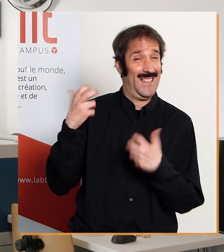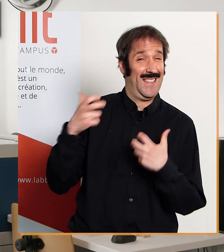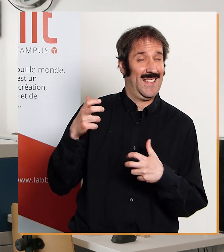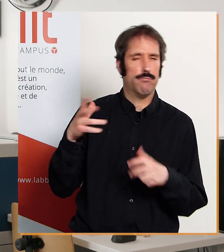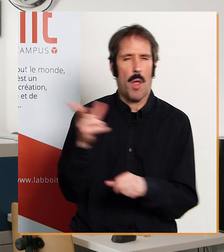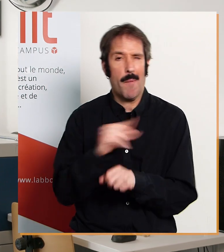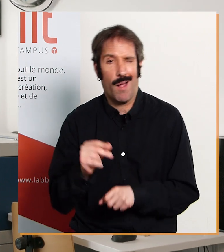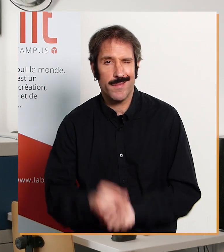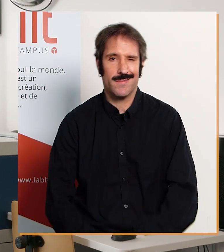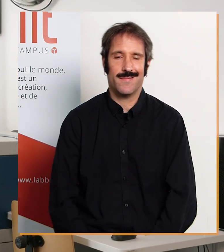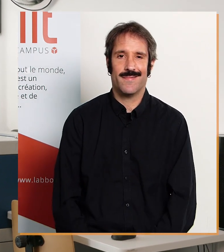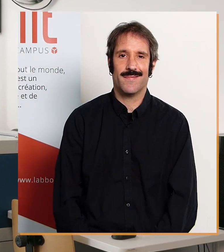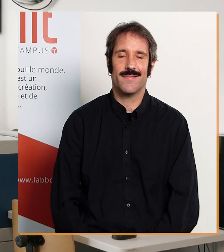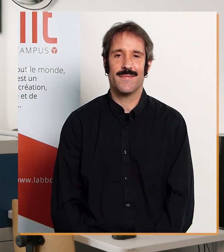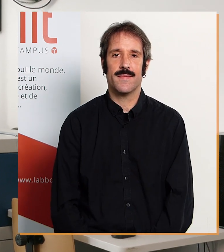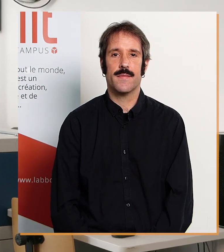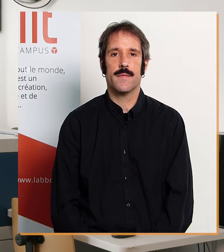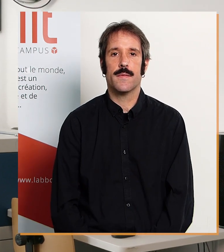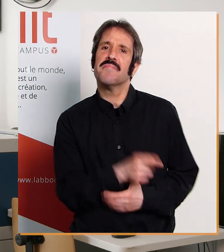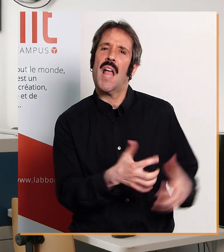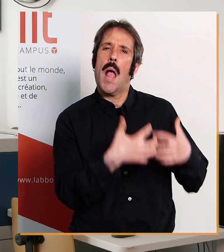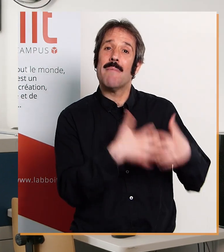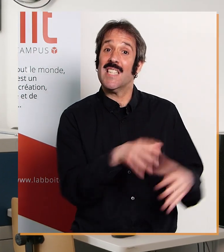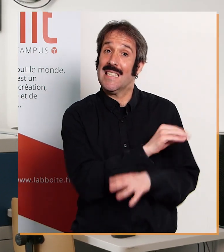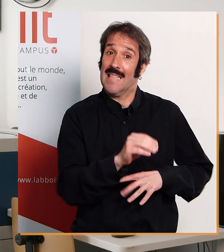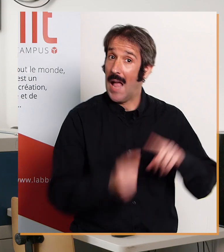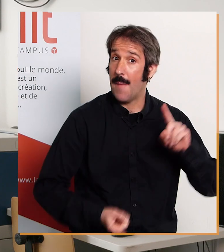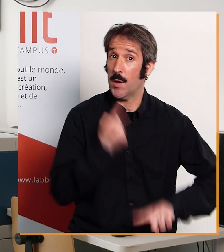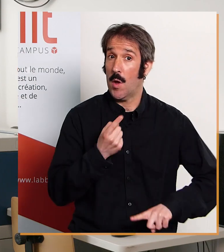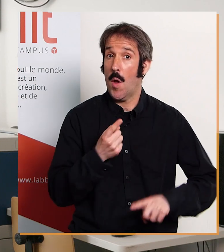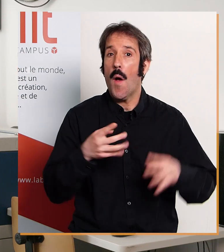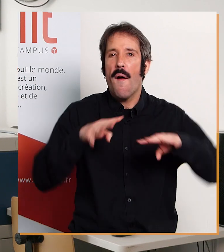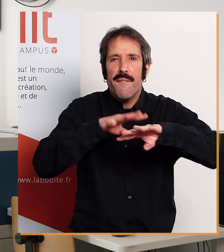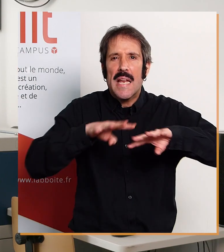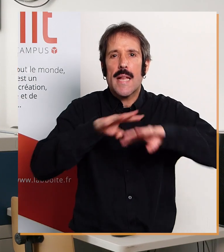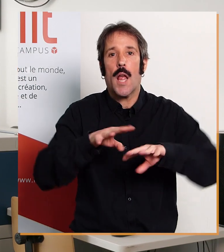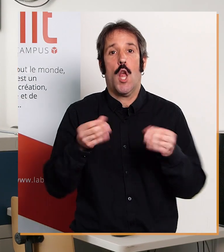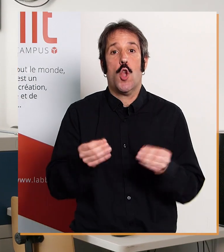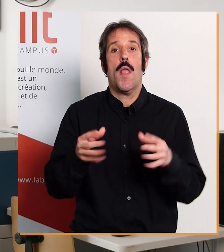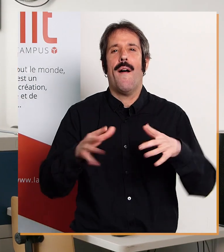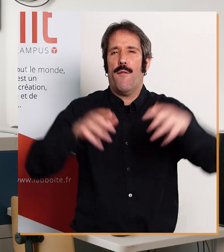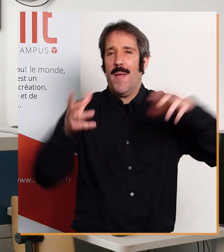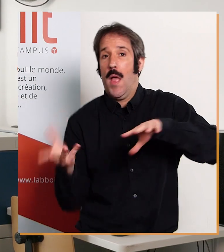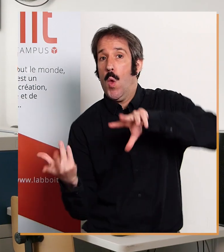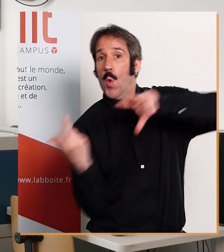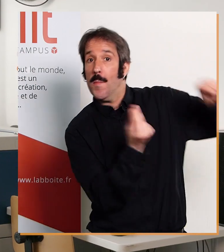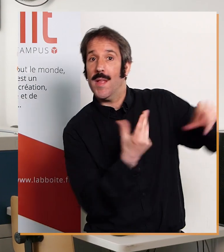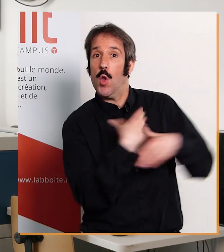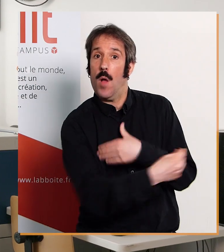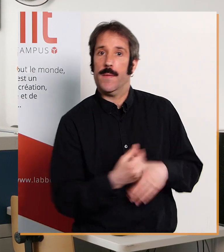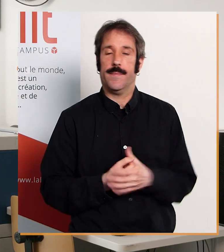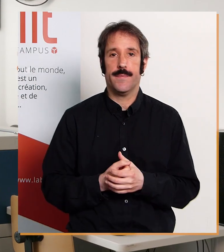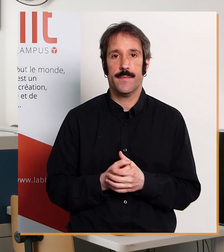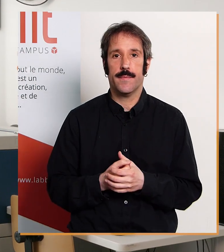Ça va faire du bruit, mais ce n'est pas grave. Organe de sécurité très important, le filtre qui va permettre d'évacuer les fumées à